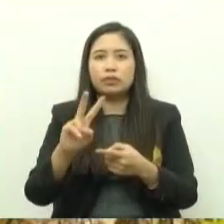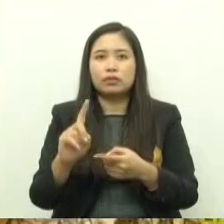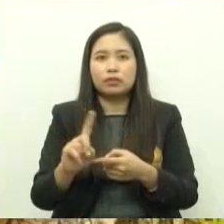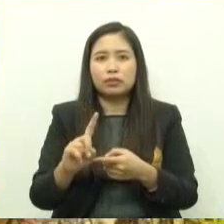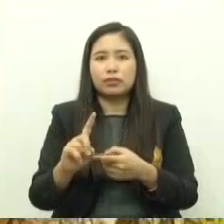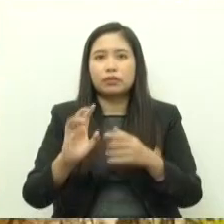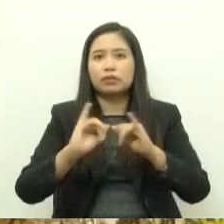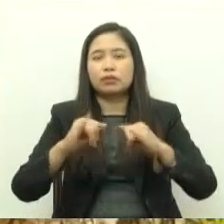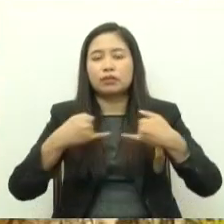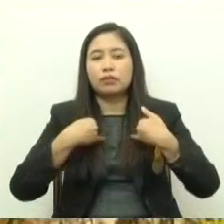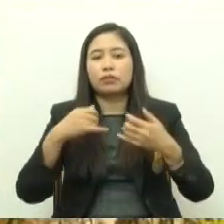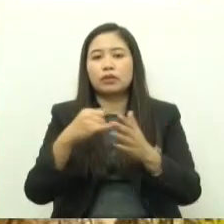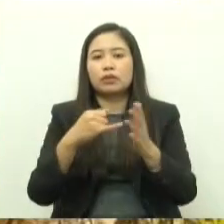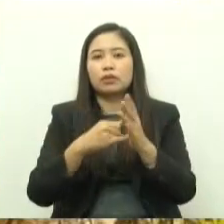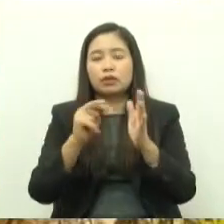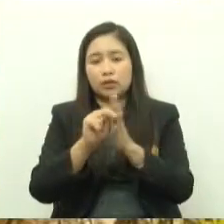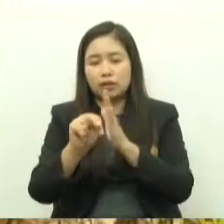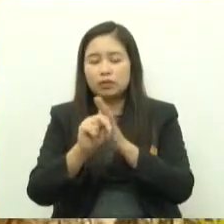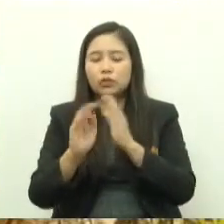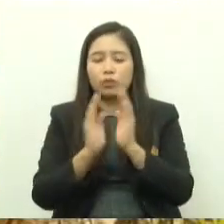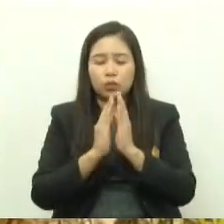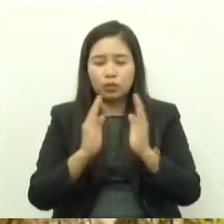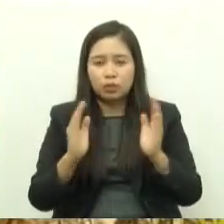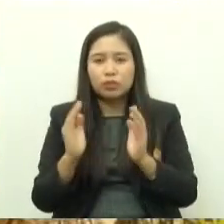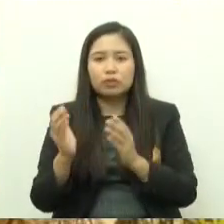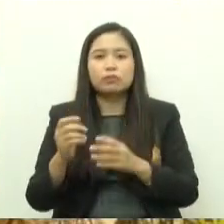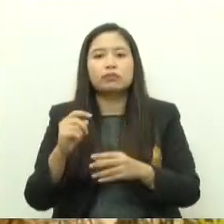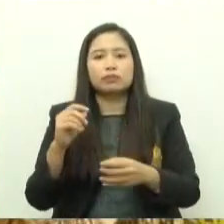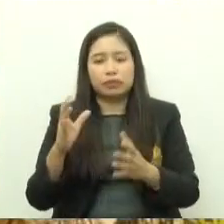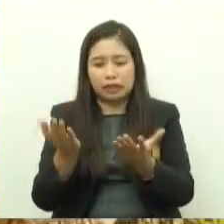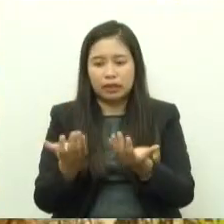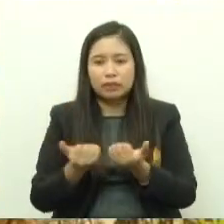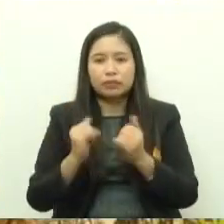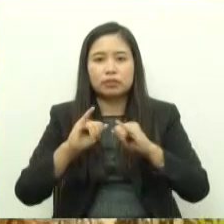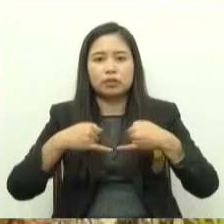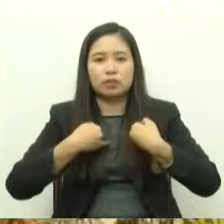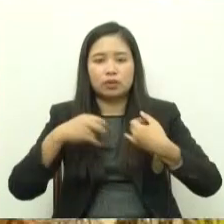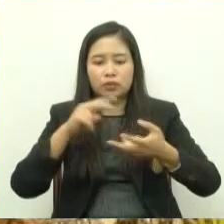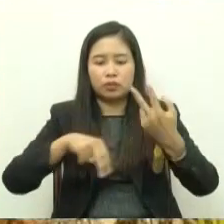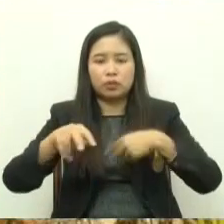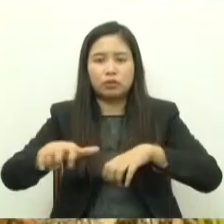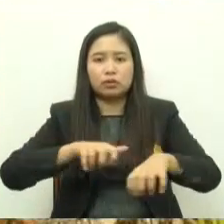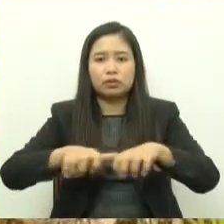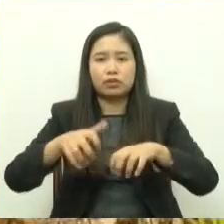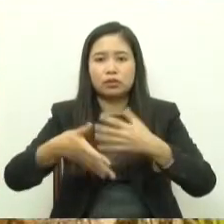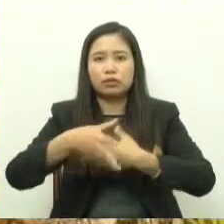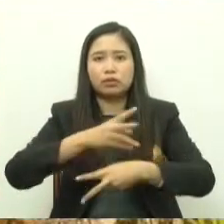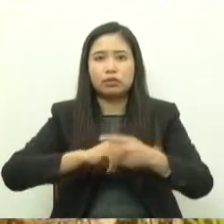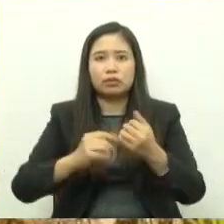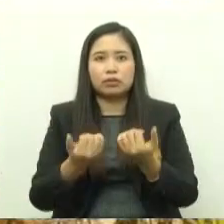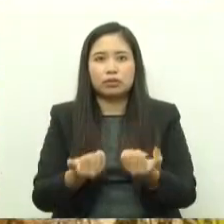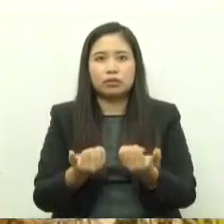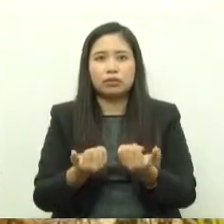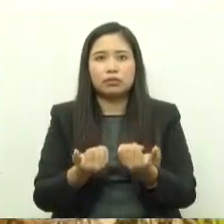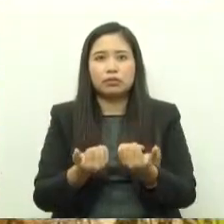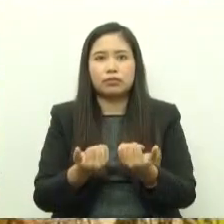เจ้าภาพจังหวัดน่านที่ได้กรุณาได้เป็นเจ้าภาพนะครับในในภาคสุดท้ายแล้วก็เป็นภาคที่